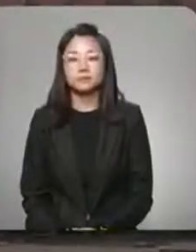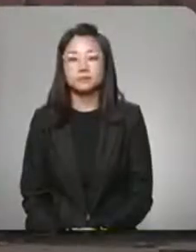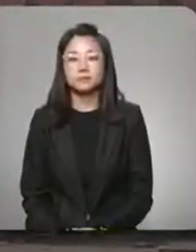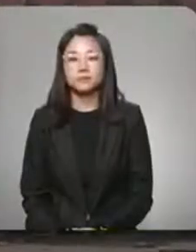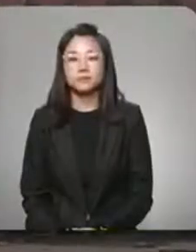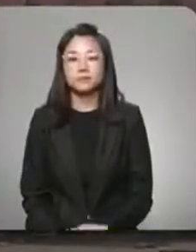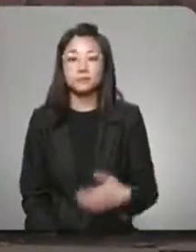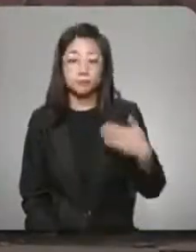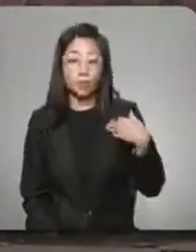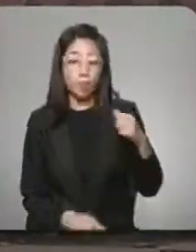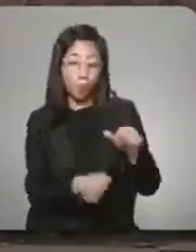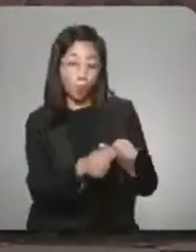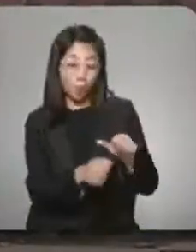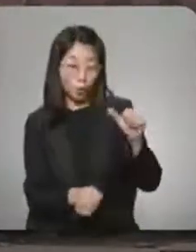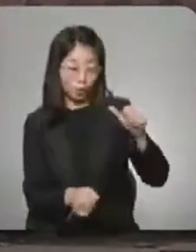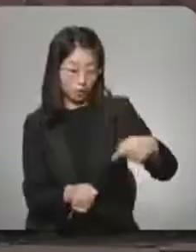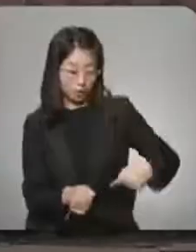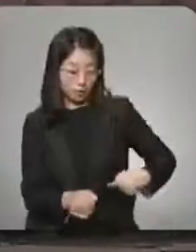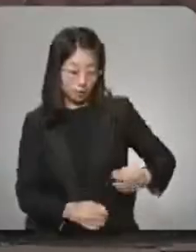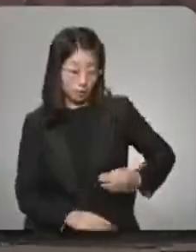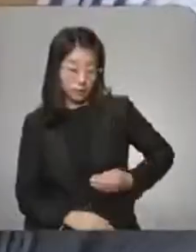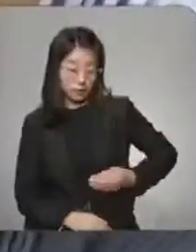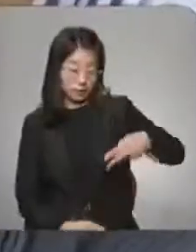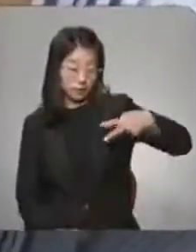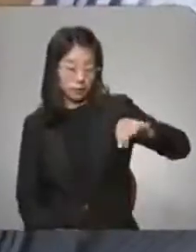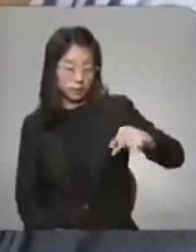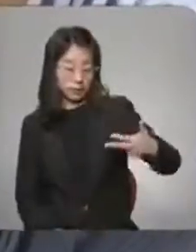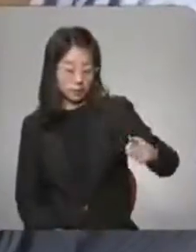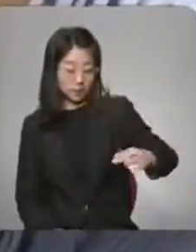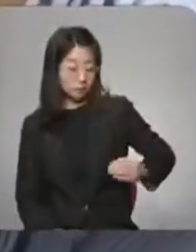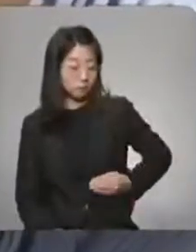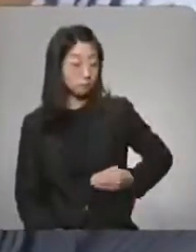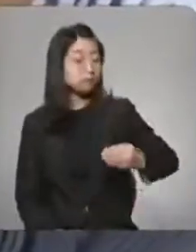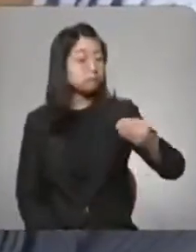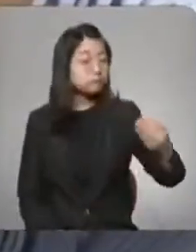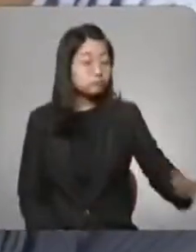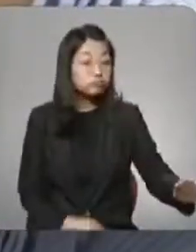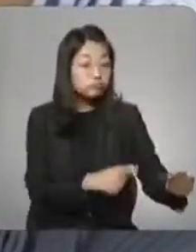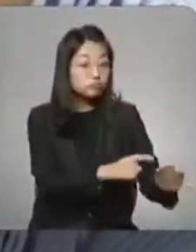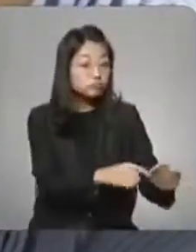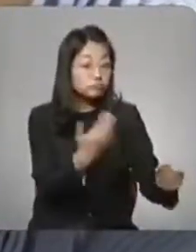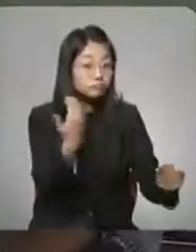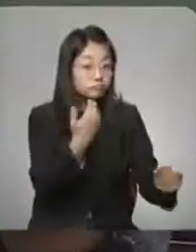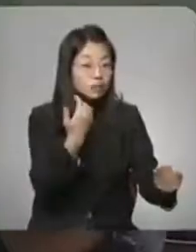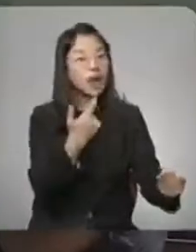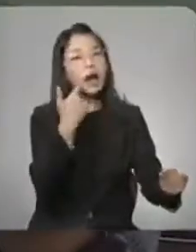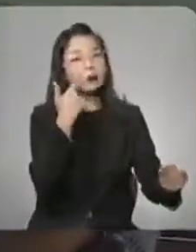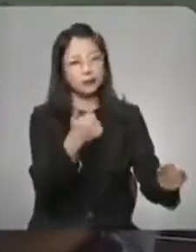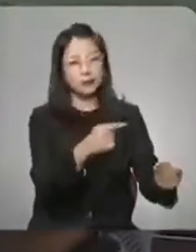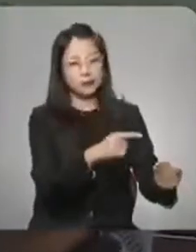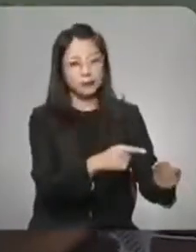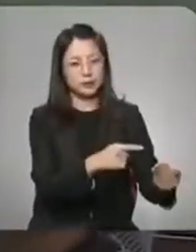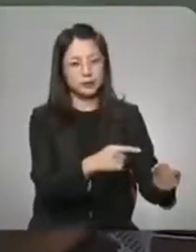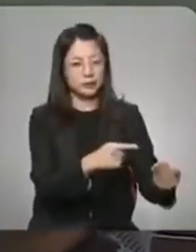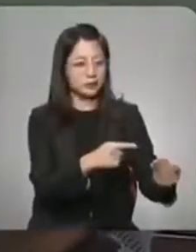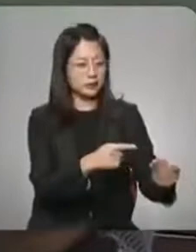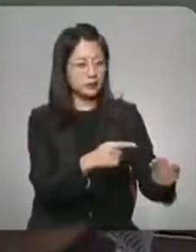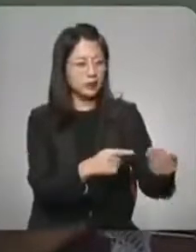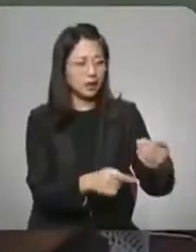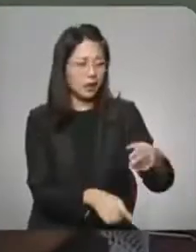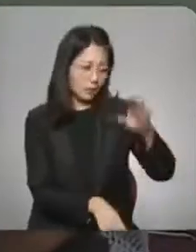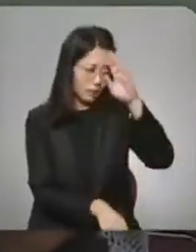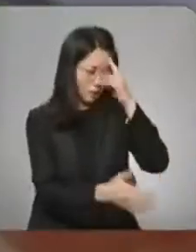5년 전 자신의 신장 일부를 떼어내 누군가에게 기증한 소무 순임 아버지의 긴 투병 생활과 생애 끝을 지켜보며